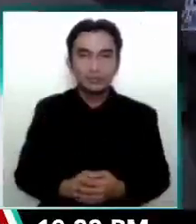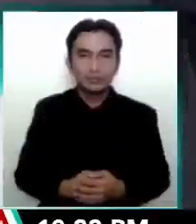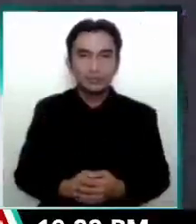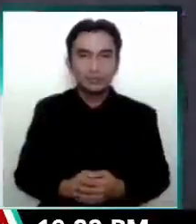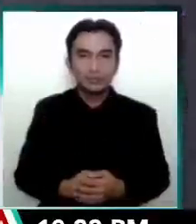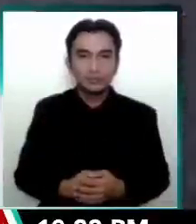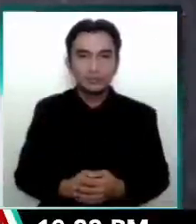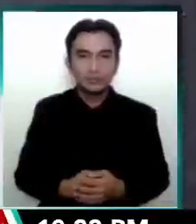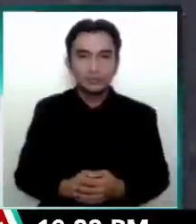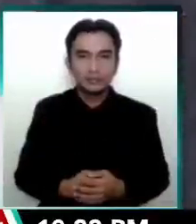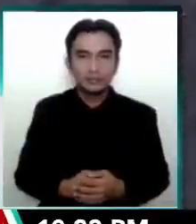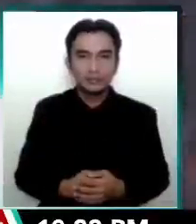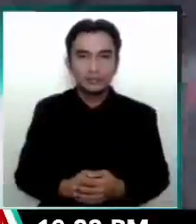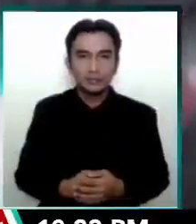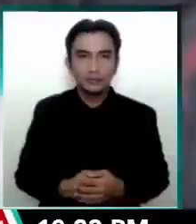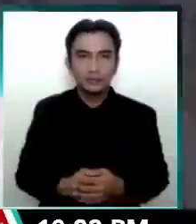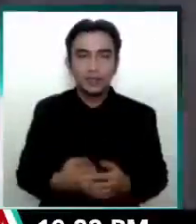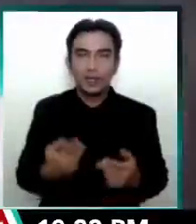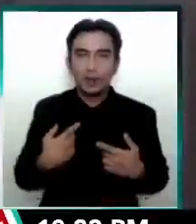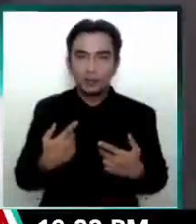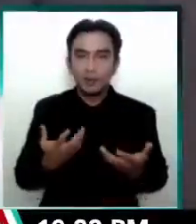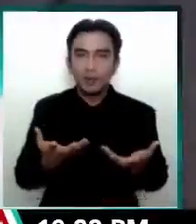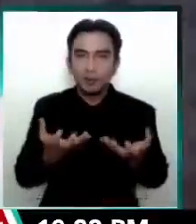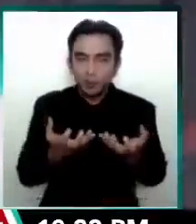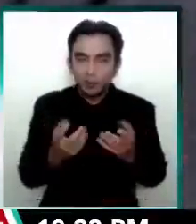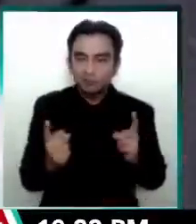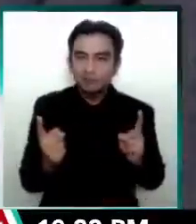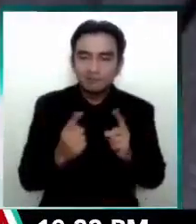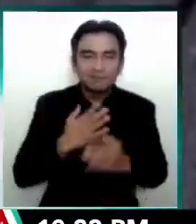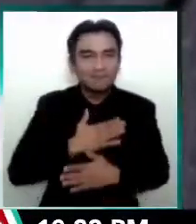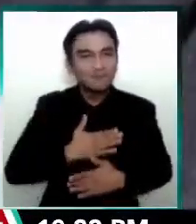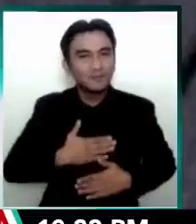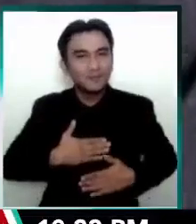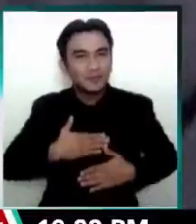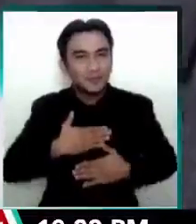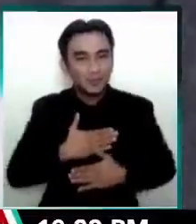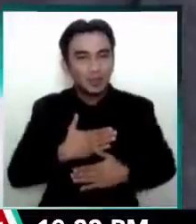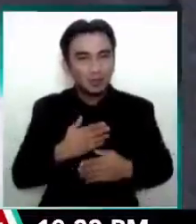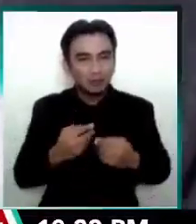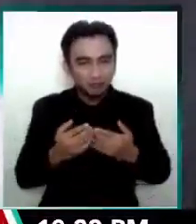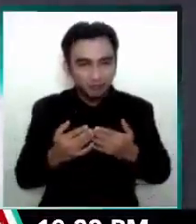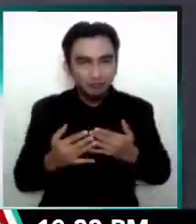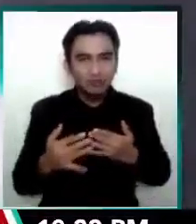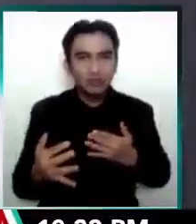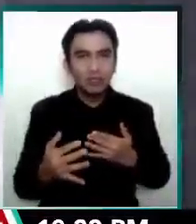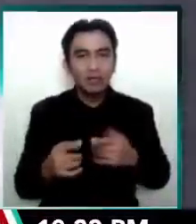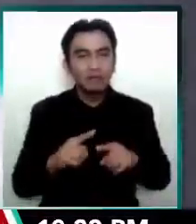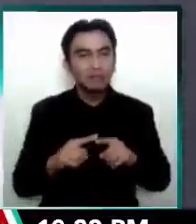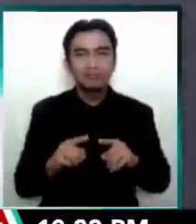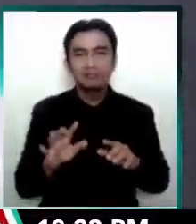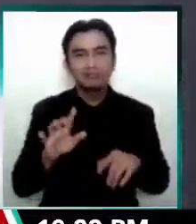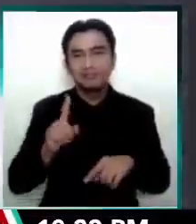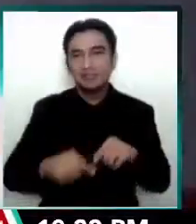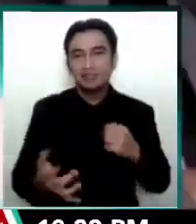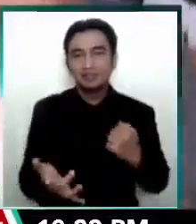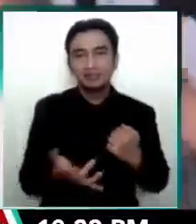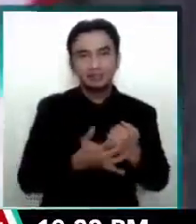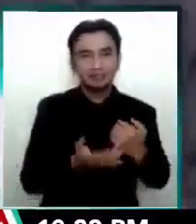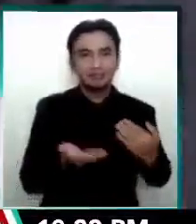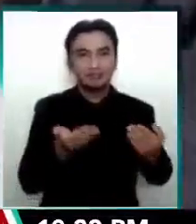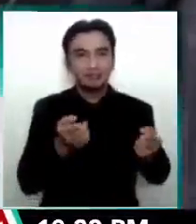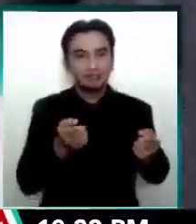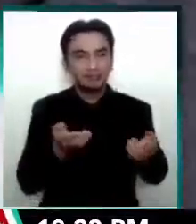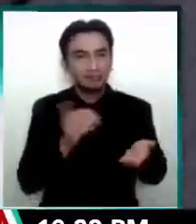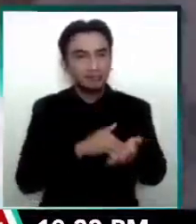Ang inaasam na mainit na yakap ng anak sa mahabang panahon, hindi na kailanman mararamdaman ng OFW na si Rodalisa